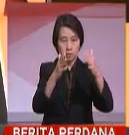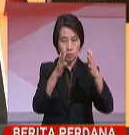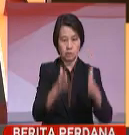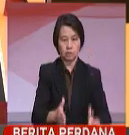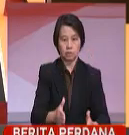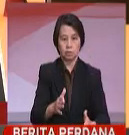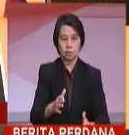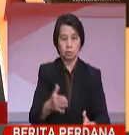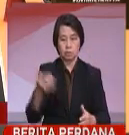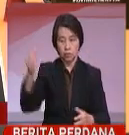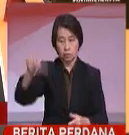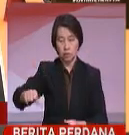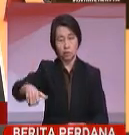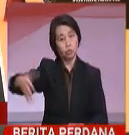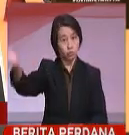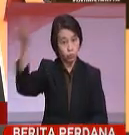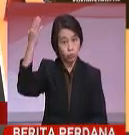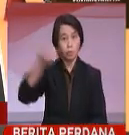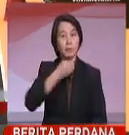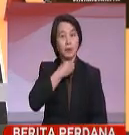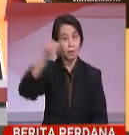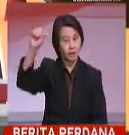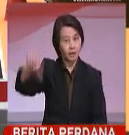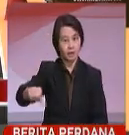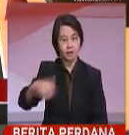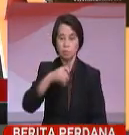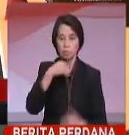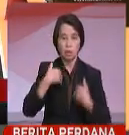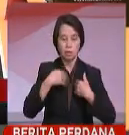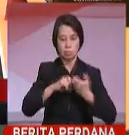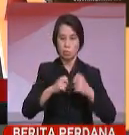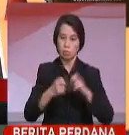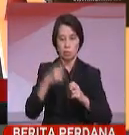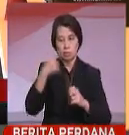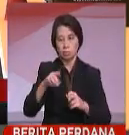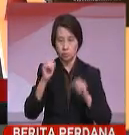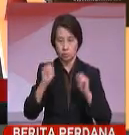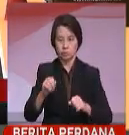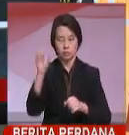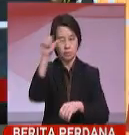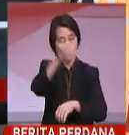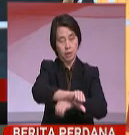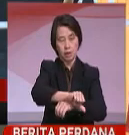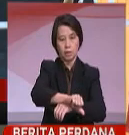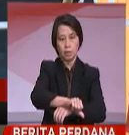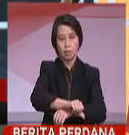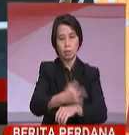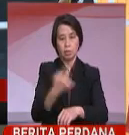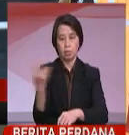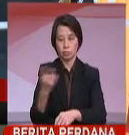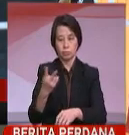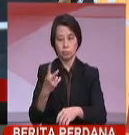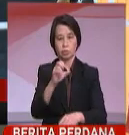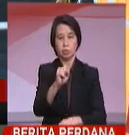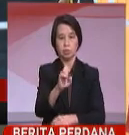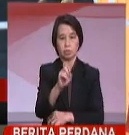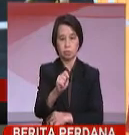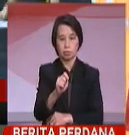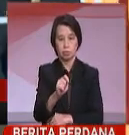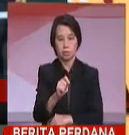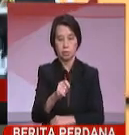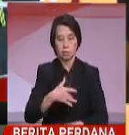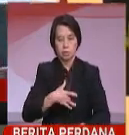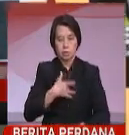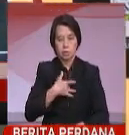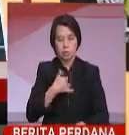ia mengalahkan juara musim lalu Faisal semalam tidak menghadapi masalah untuk menentukan pilihan Black panties dalam ke-22 cek terkena